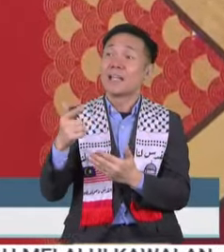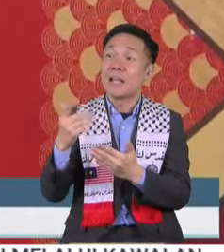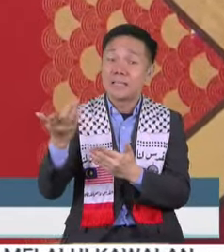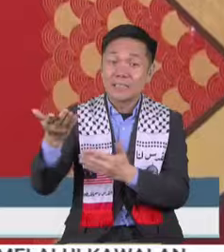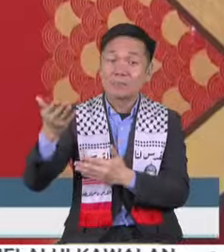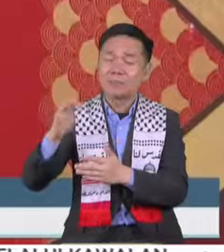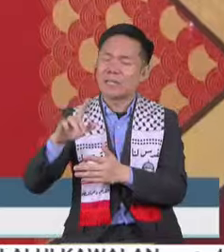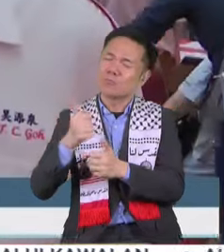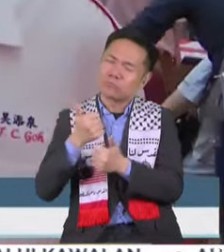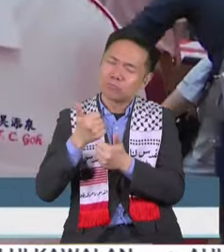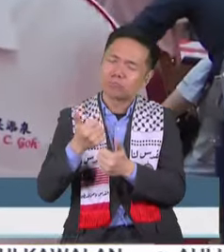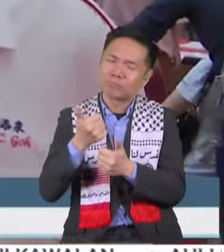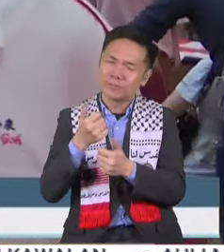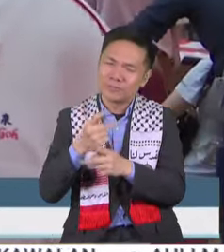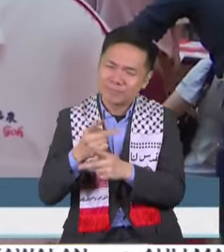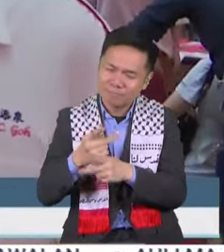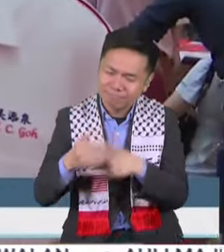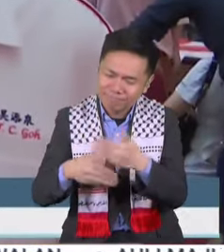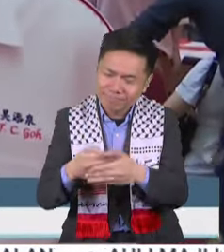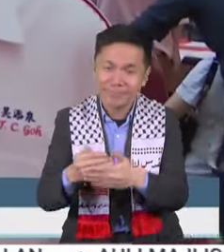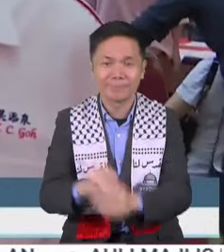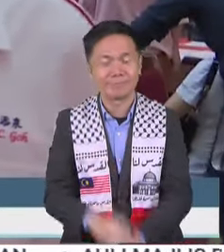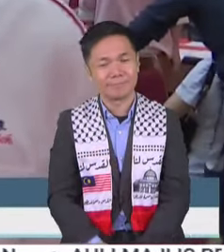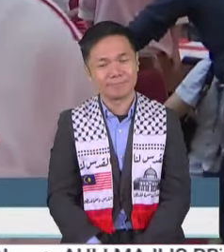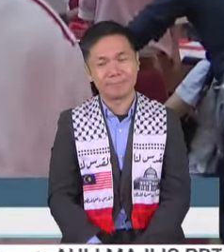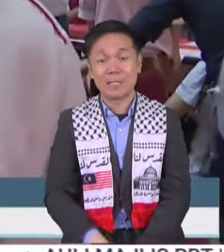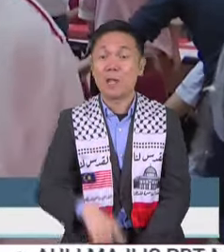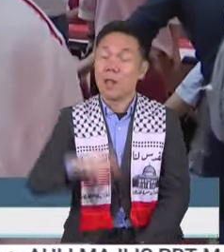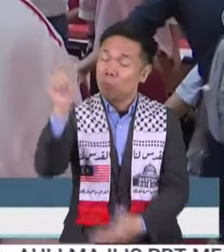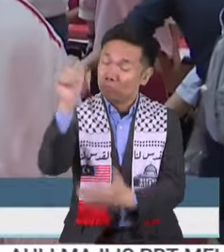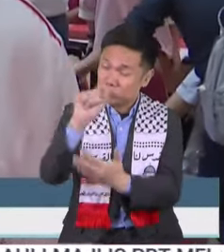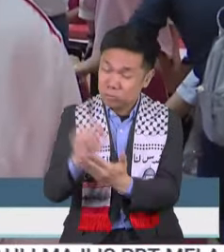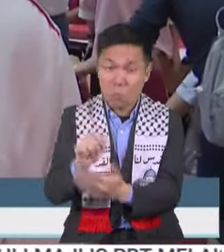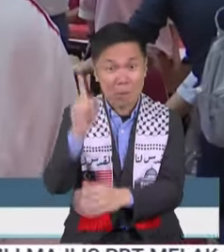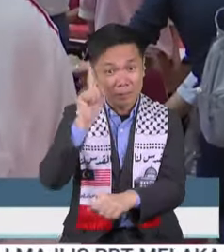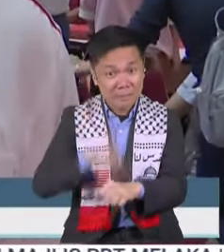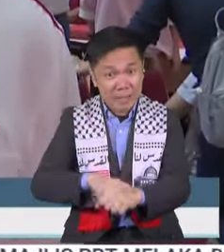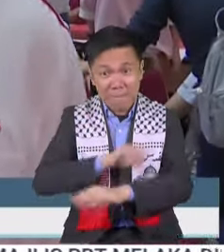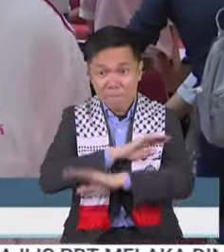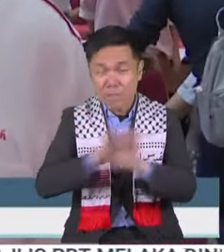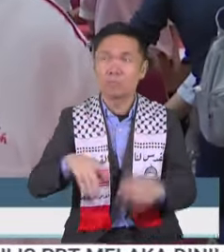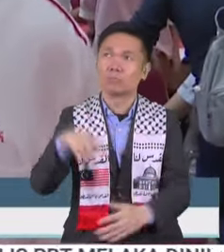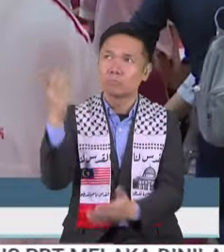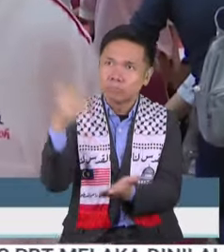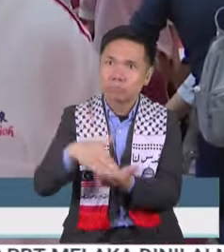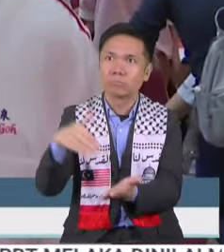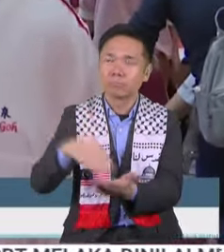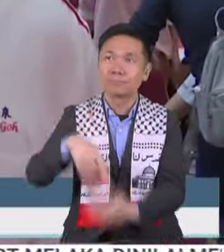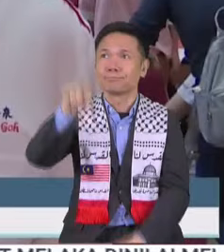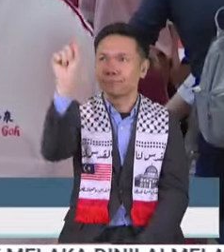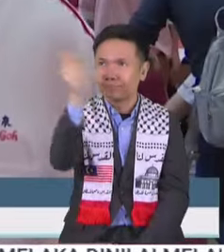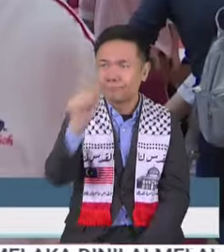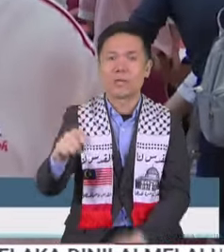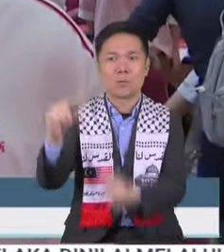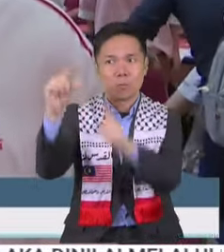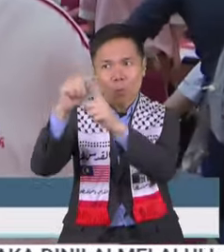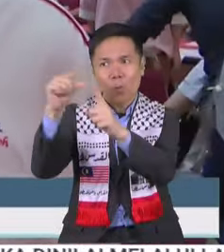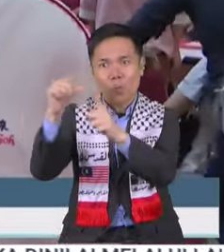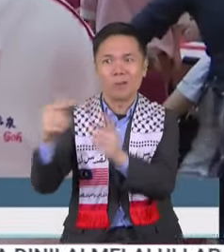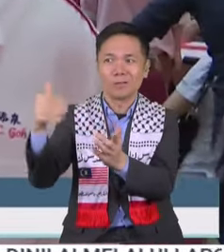baru. Tulis bukan satu kali, beratus kali tulisan yang sama, perkataan yang